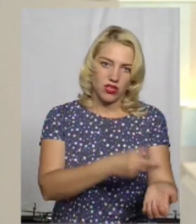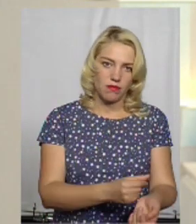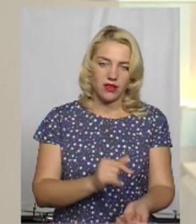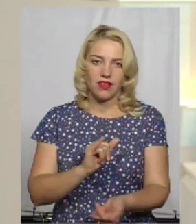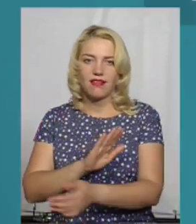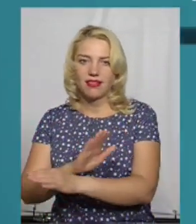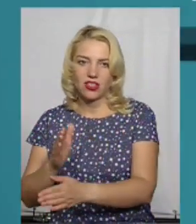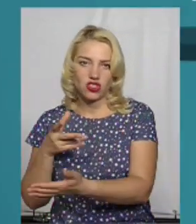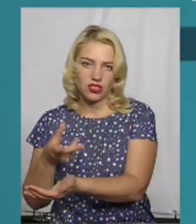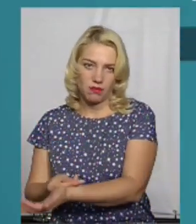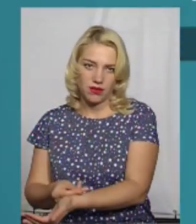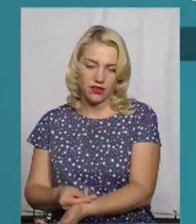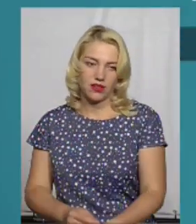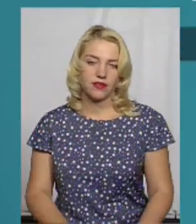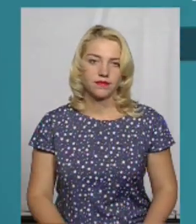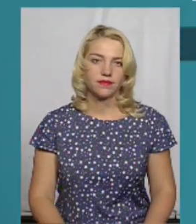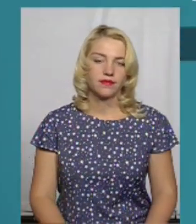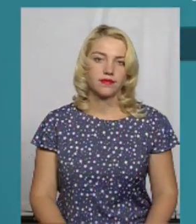Дивимось.